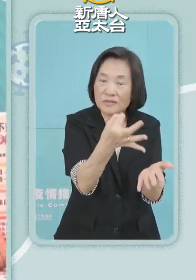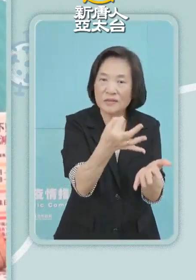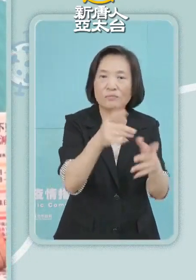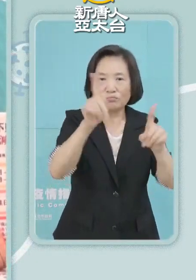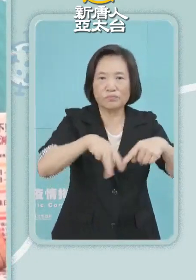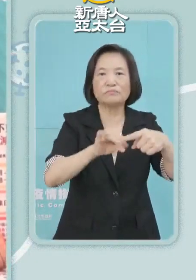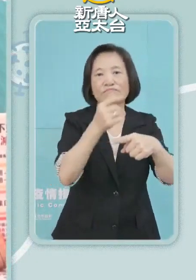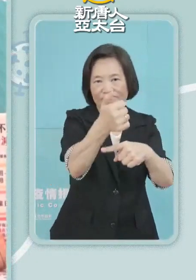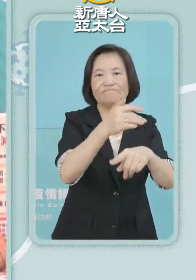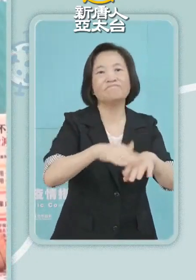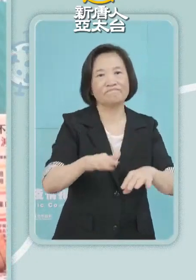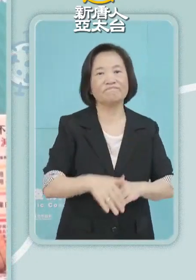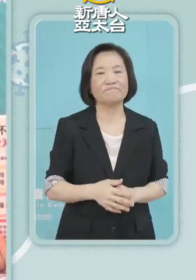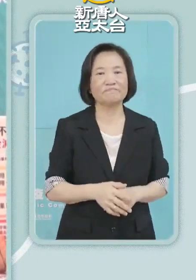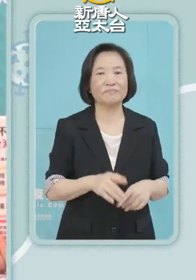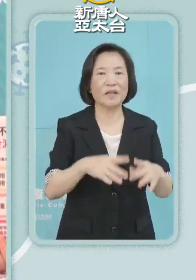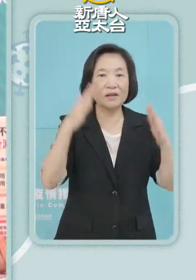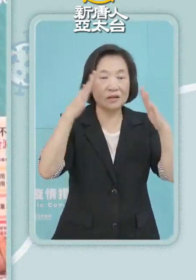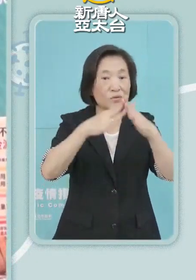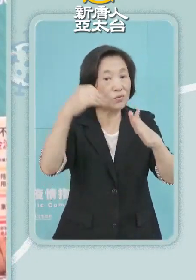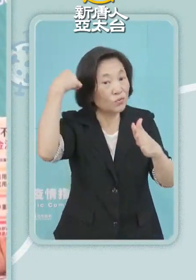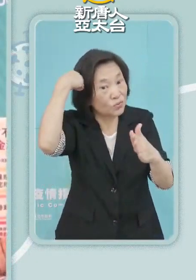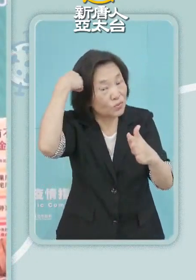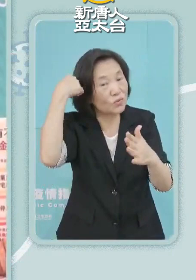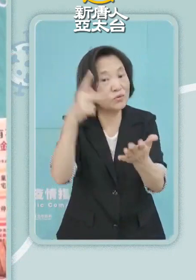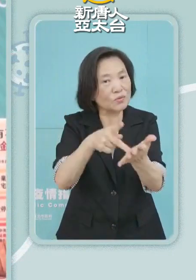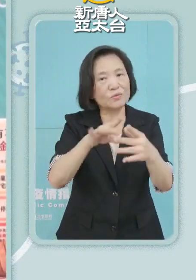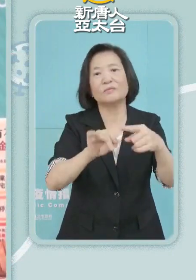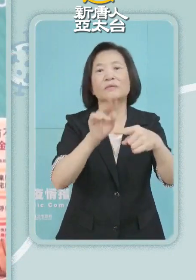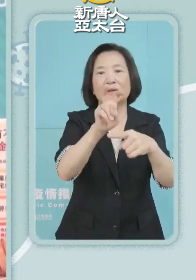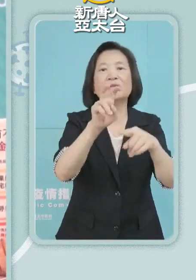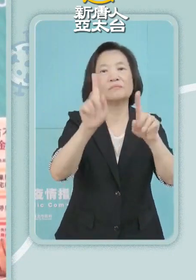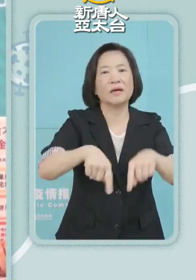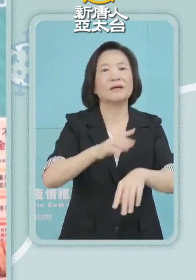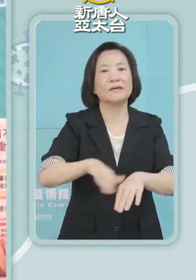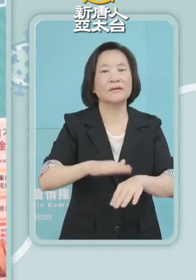王冠霖、曾新敏，台湾台北报道。